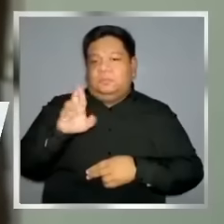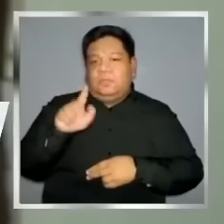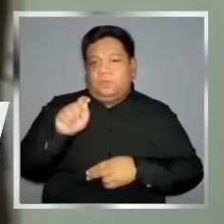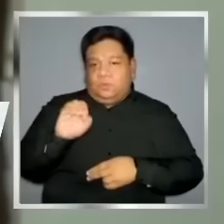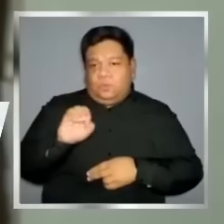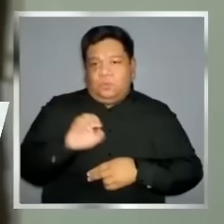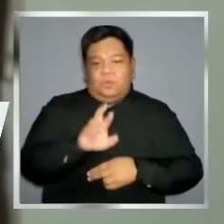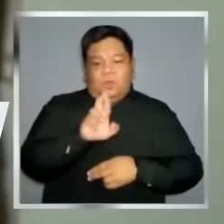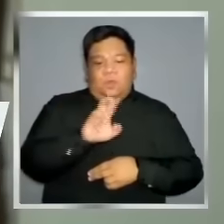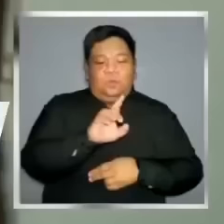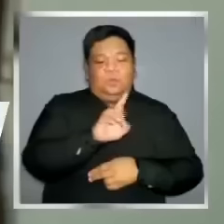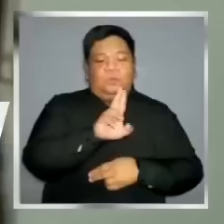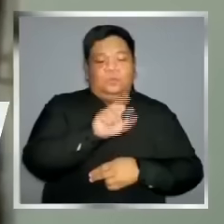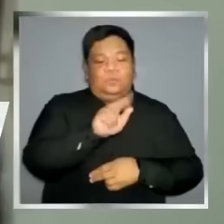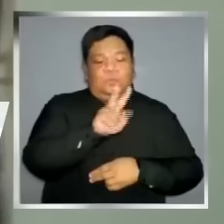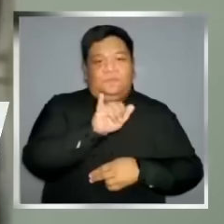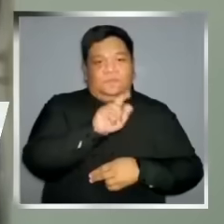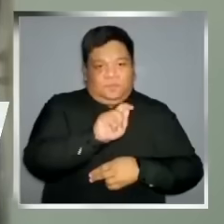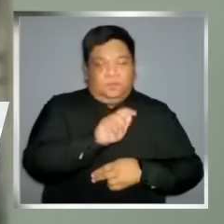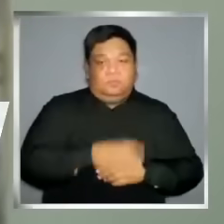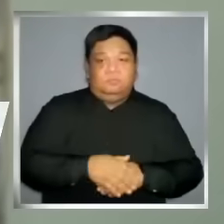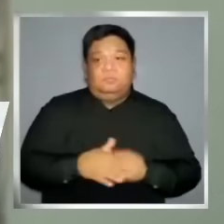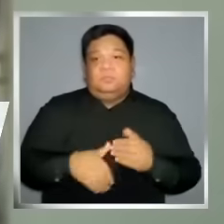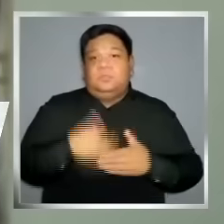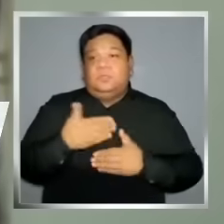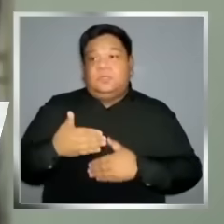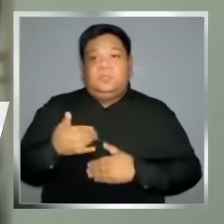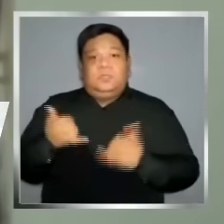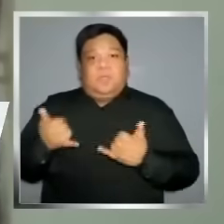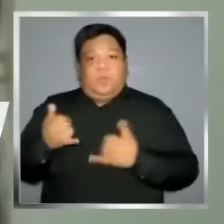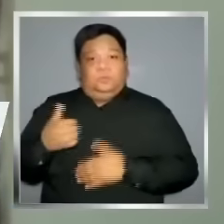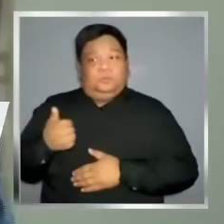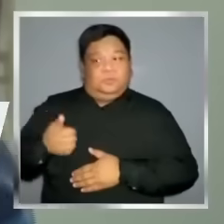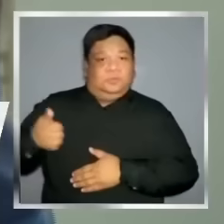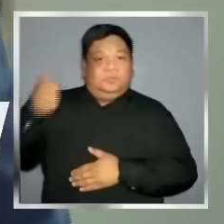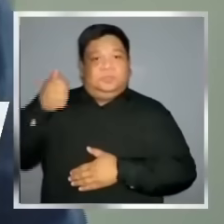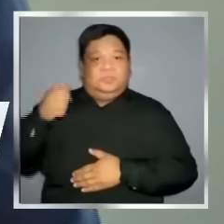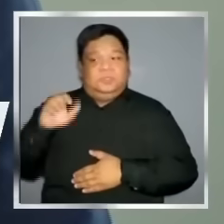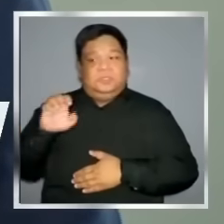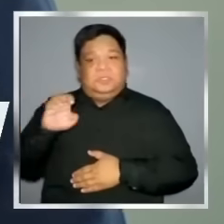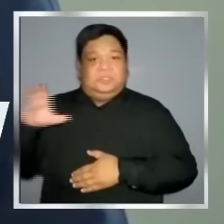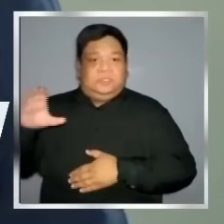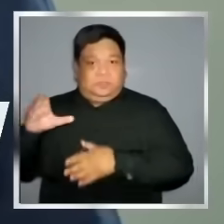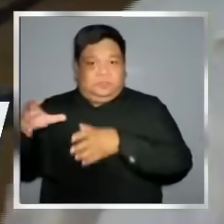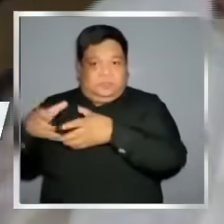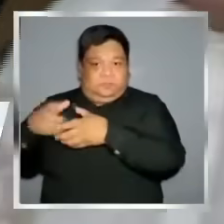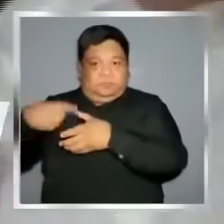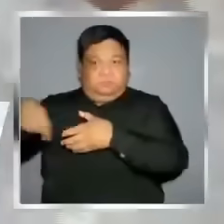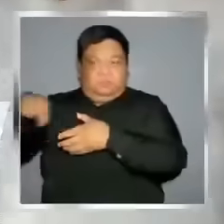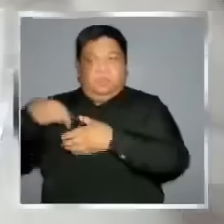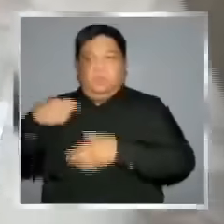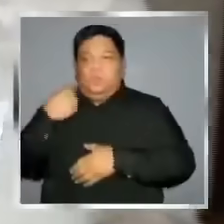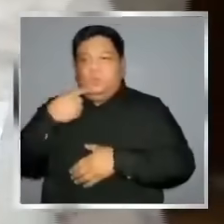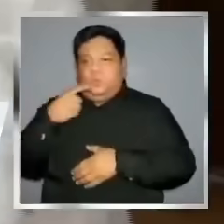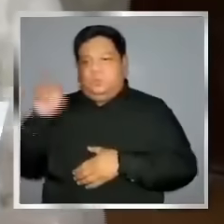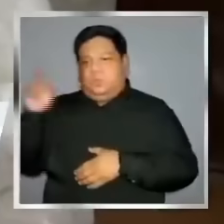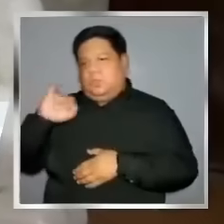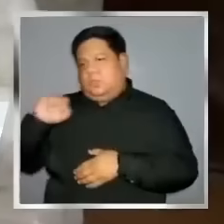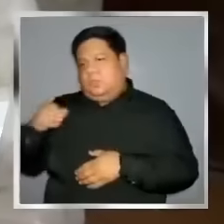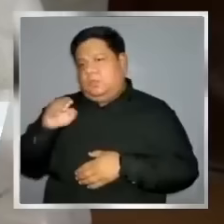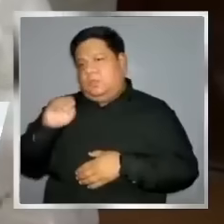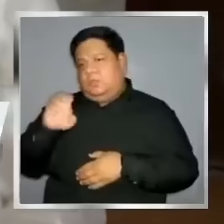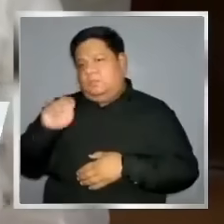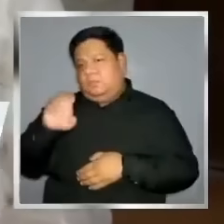namang Executive Committee Chairman si Joel Marcelo G. Jimenez na Director ng RGMA Network Incorporated, Executive Committee